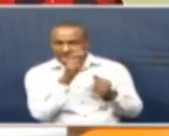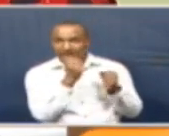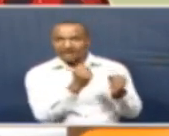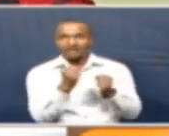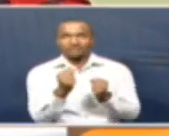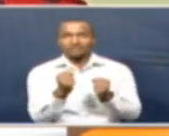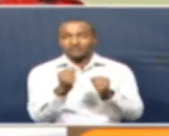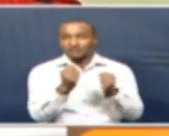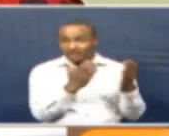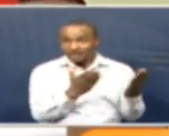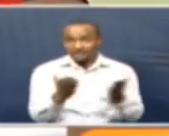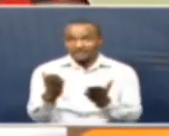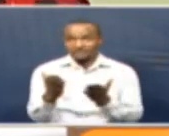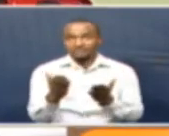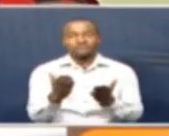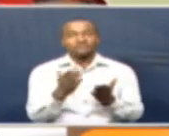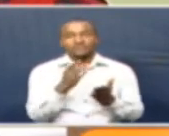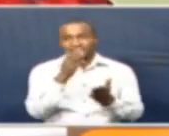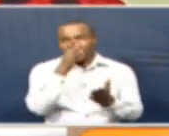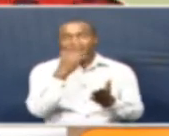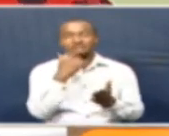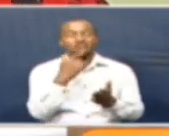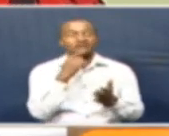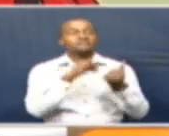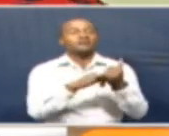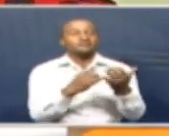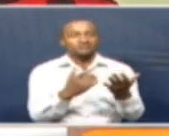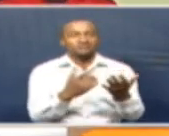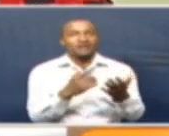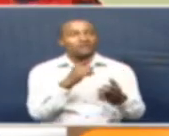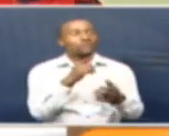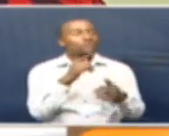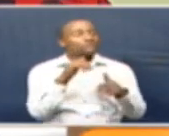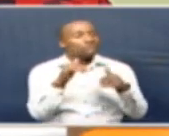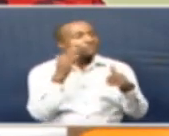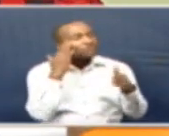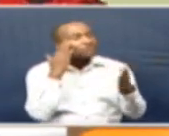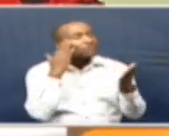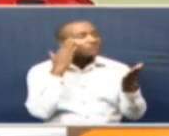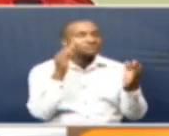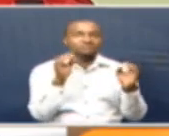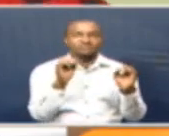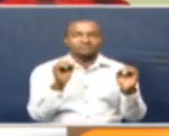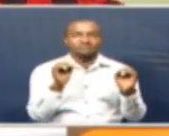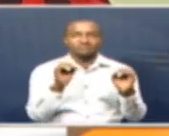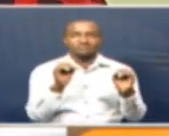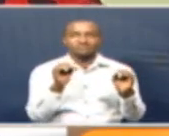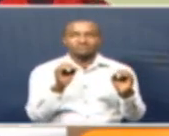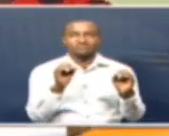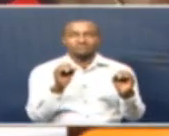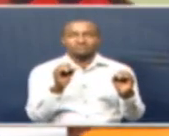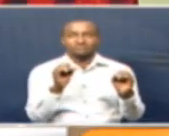mtu amekukaribisha yeye anakuambia ni ukoo wa bwana. Wewe mwenyewe hujafuatizia ukajua kwamba huu ni ukoo wa bwana kina mna gani. Maana